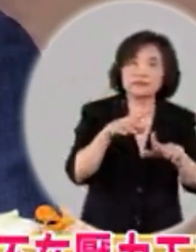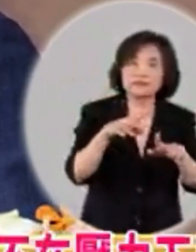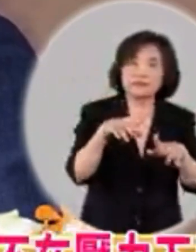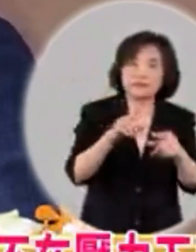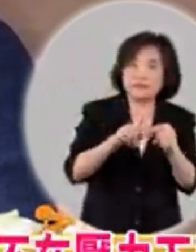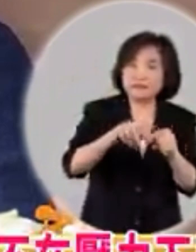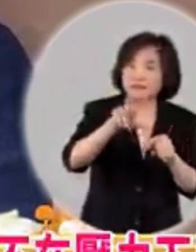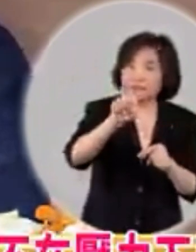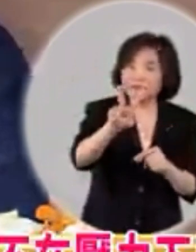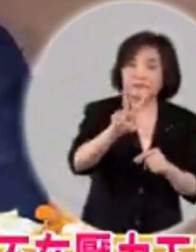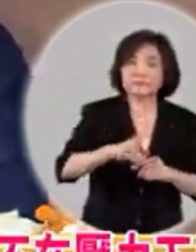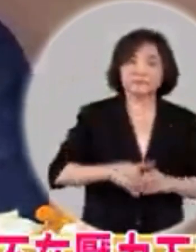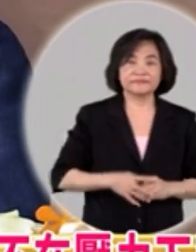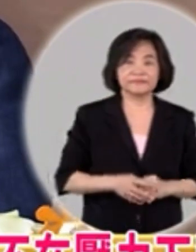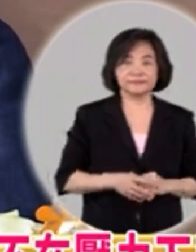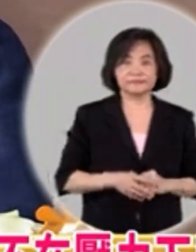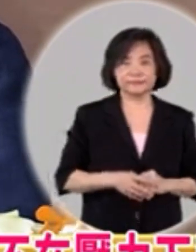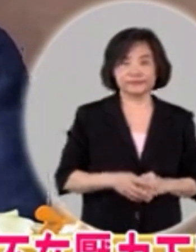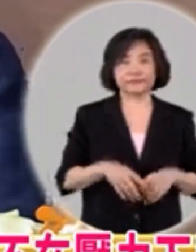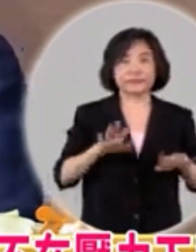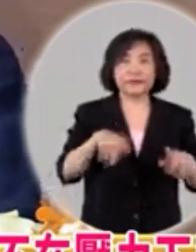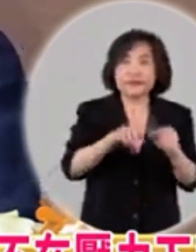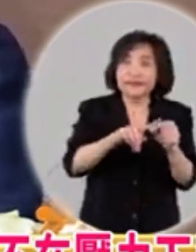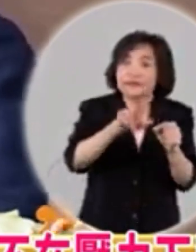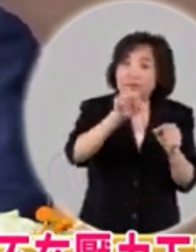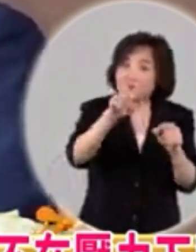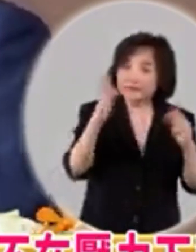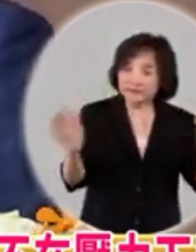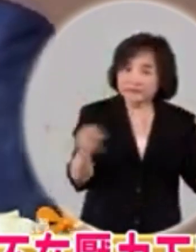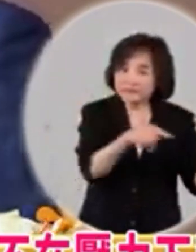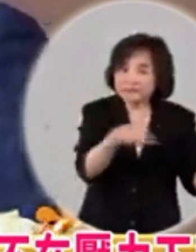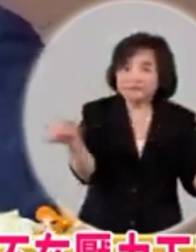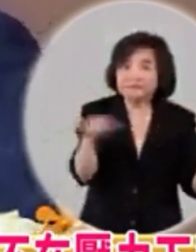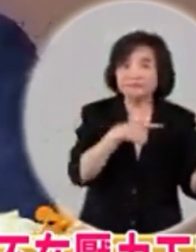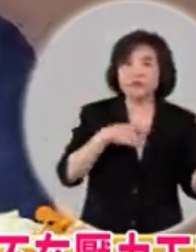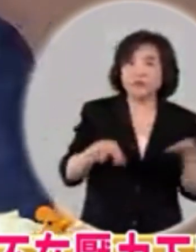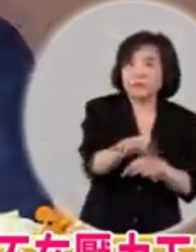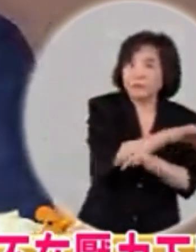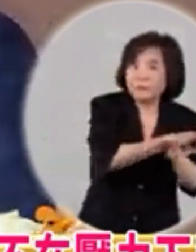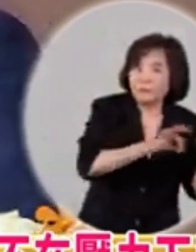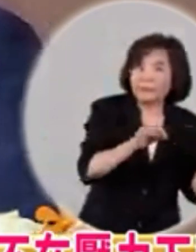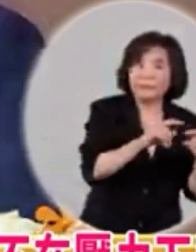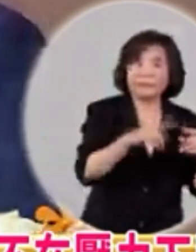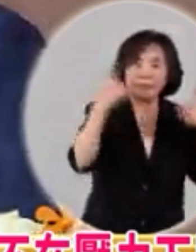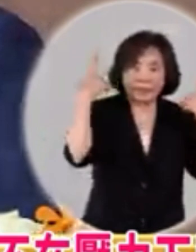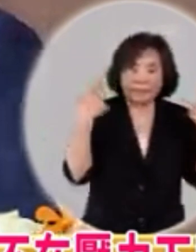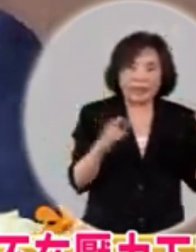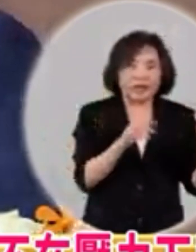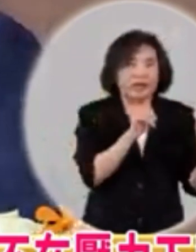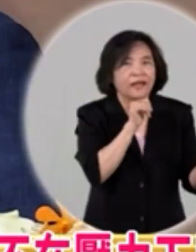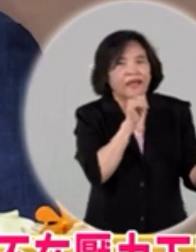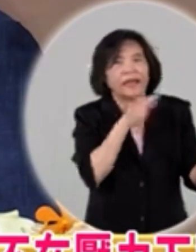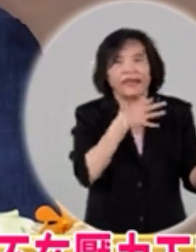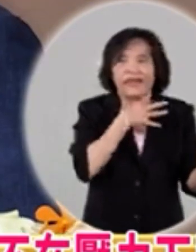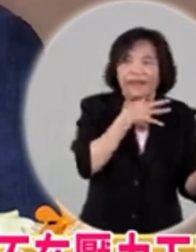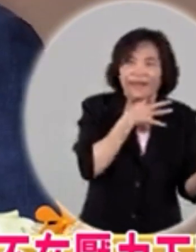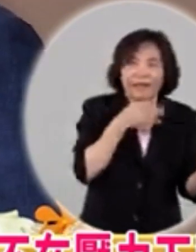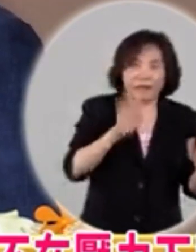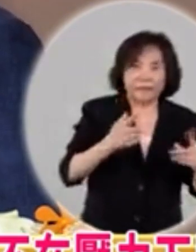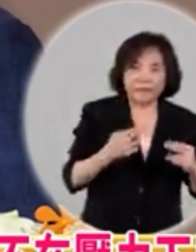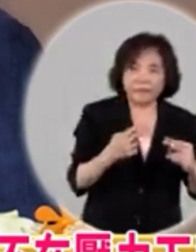已经经历了72年。这72年来，我们的经济从贫穷到富